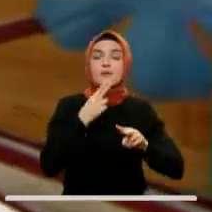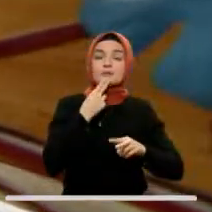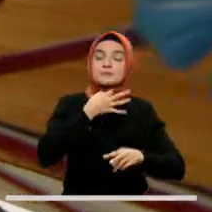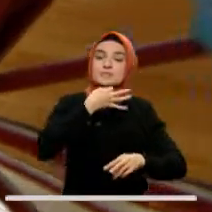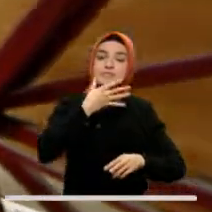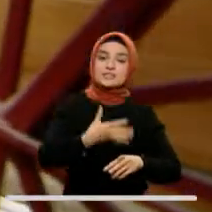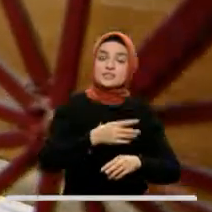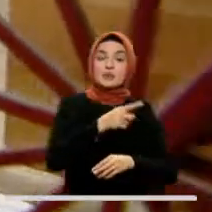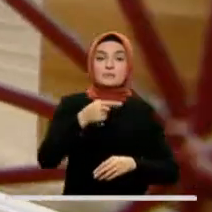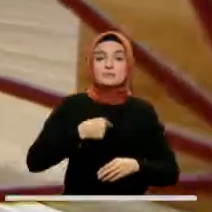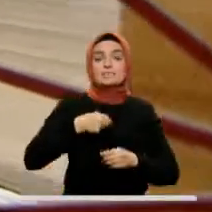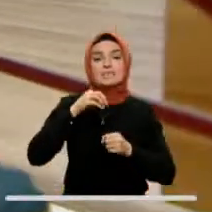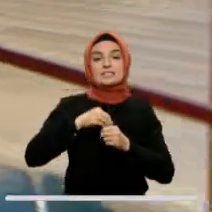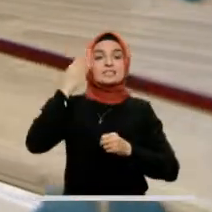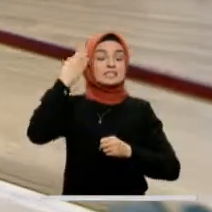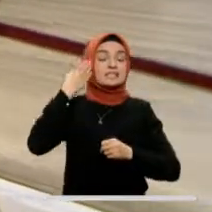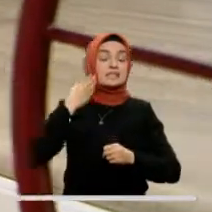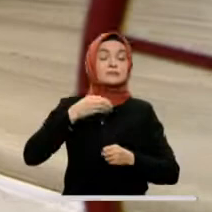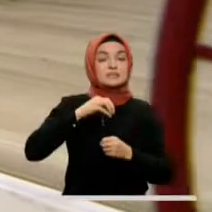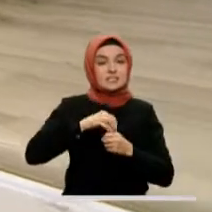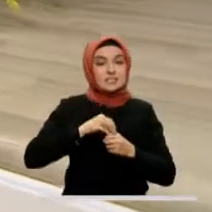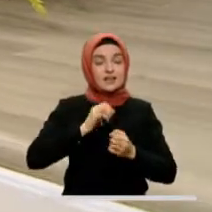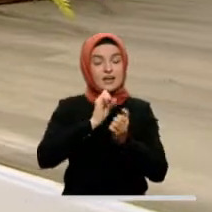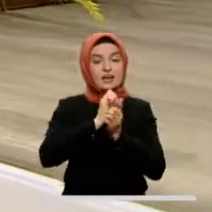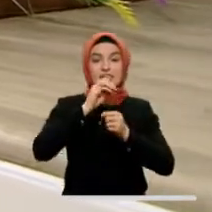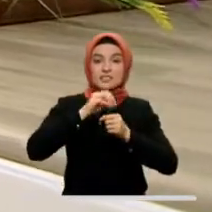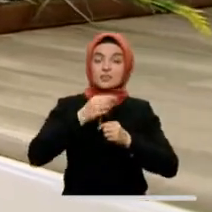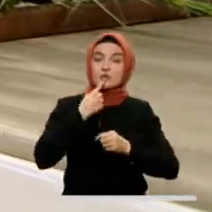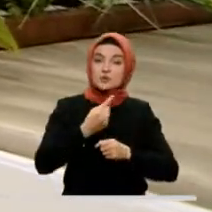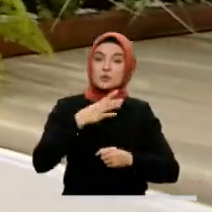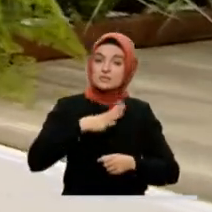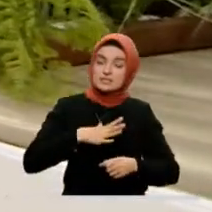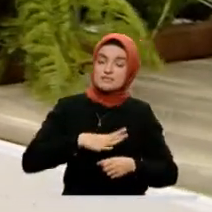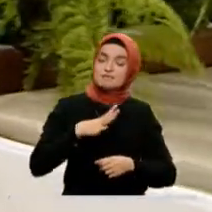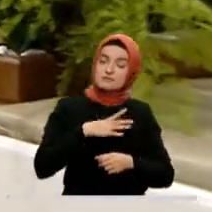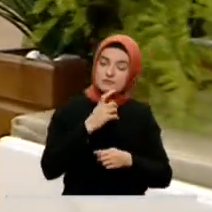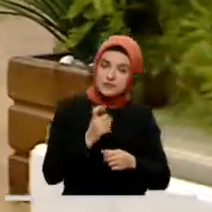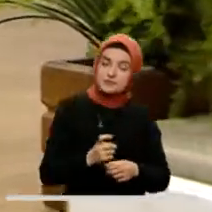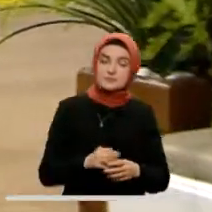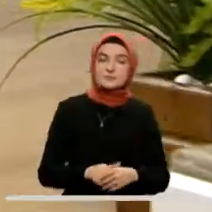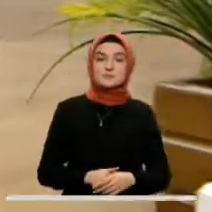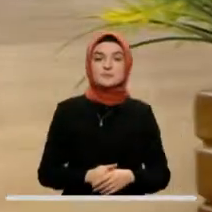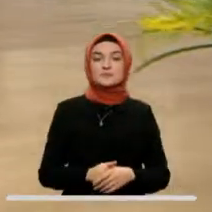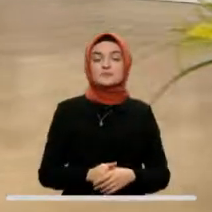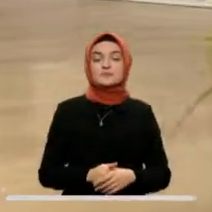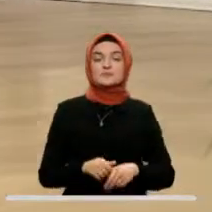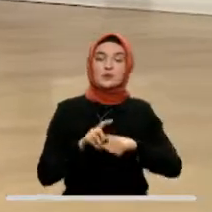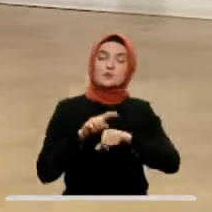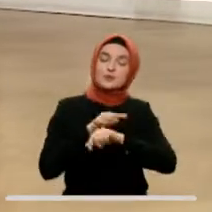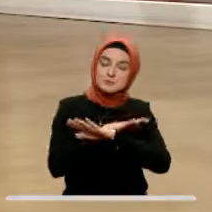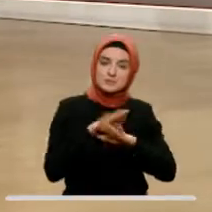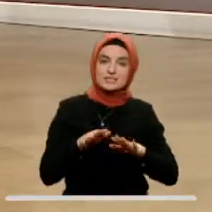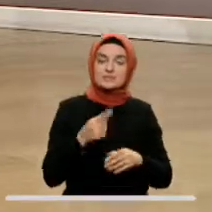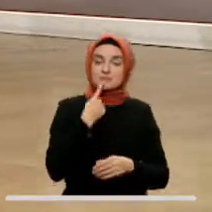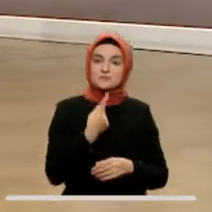ediyorum. Bizler için, izleyicilerimiz için, aileler için söylemek istediğiniz son sözleriniz varsa rica edeceğim ama artık süremizin sonuna geldik. Evet, evet.